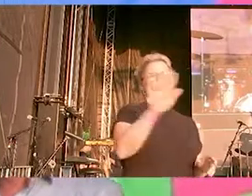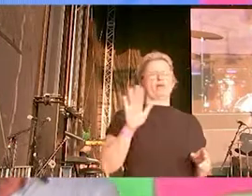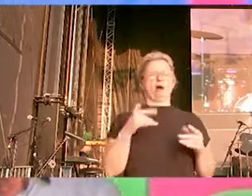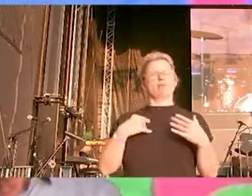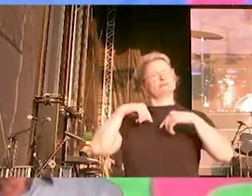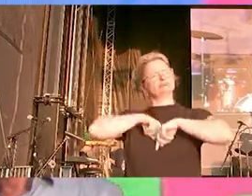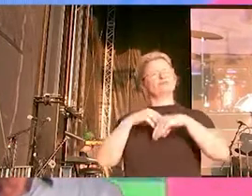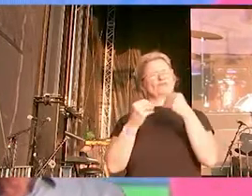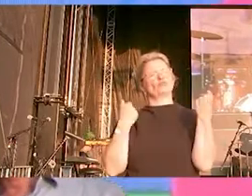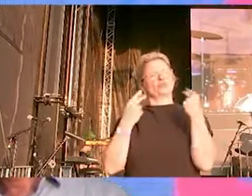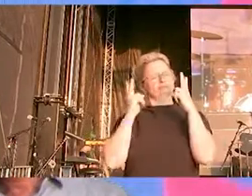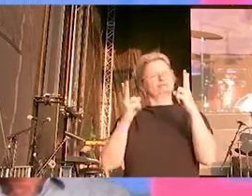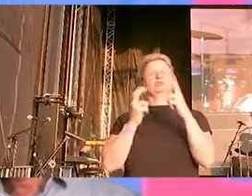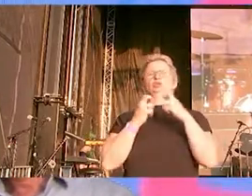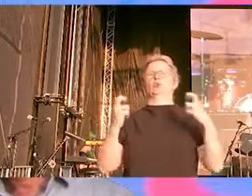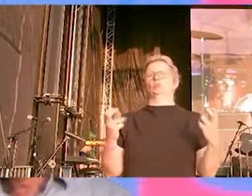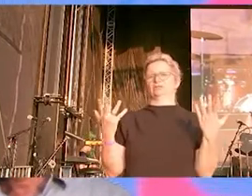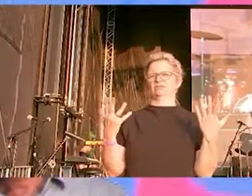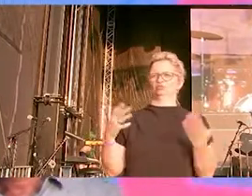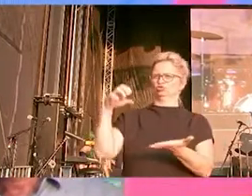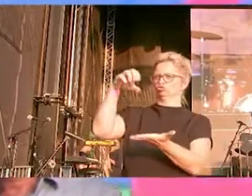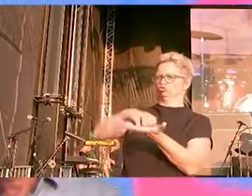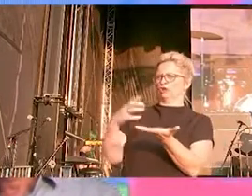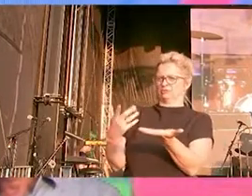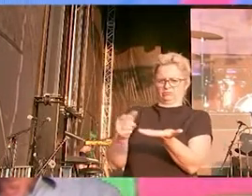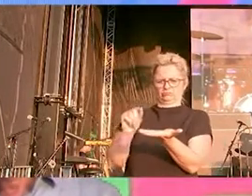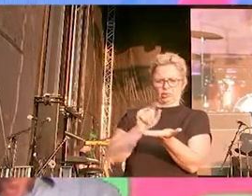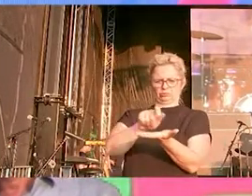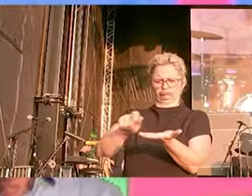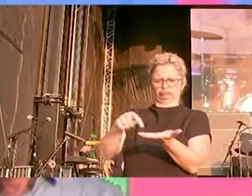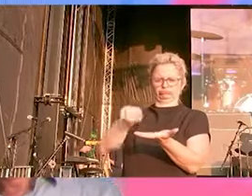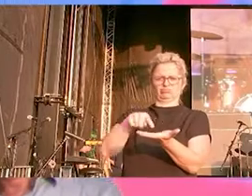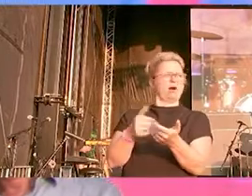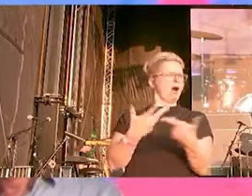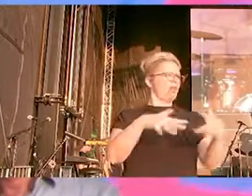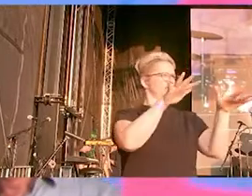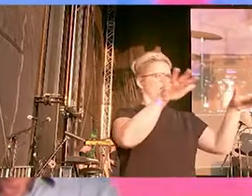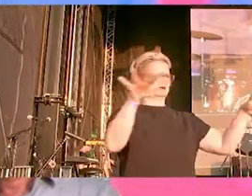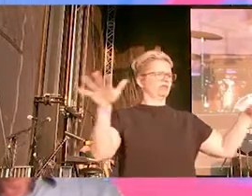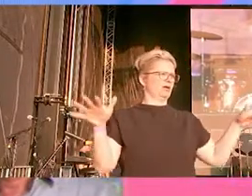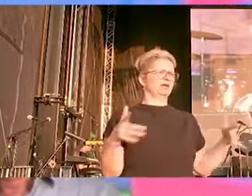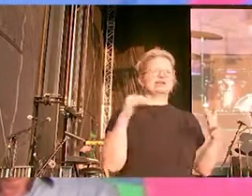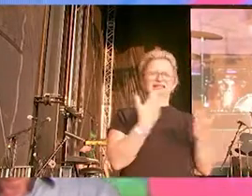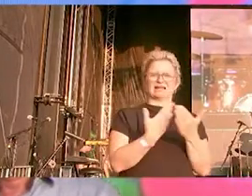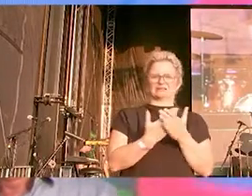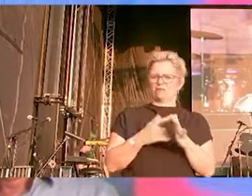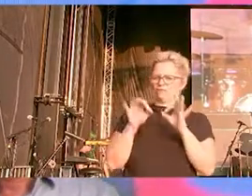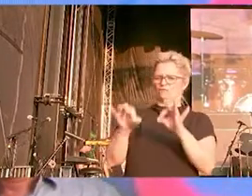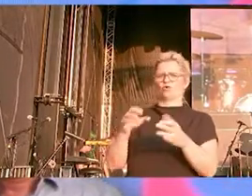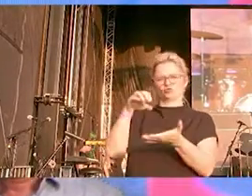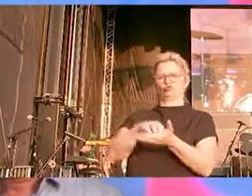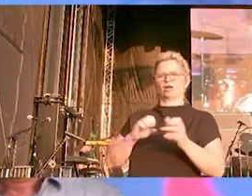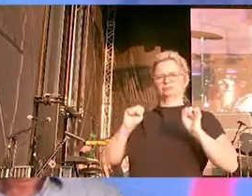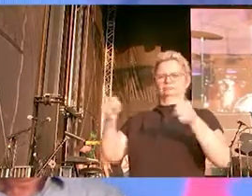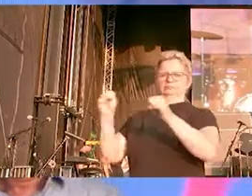nennen. Die Stadt sind alle, die hier sind. Deshalb sind unsere Belange die Belange der Stadt.